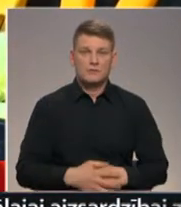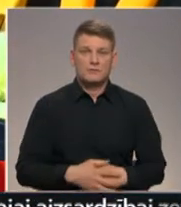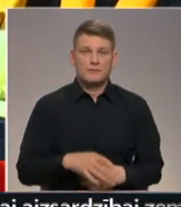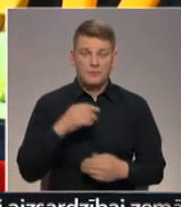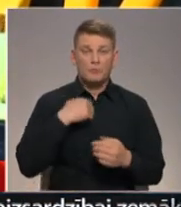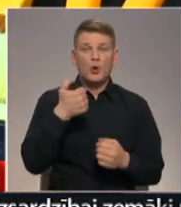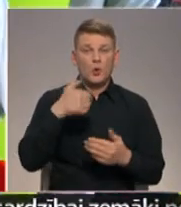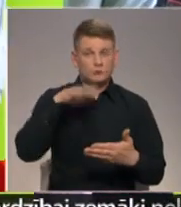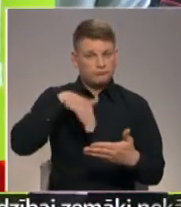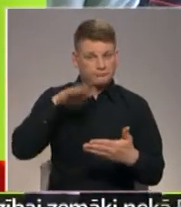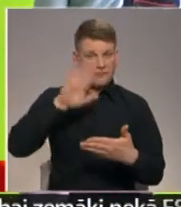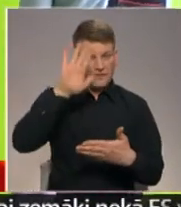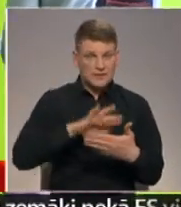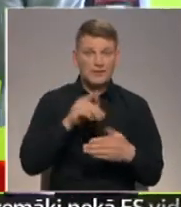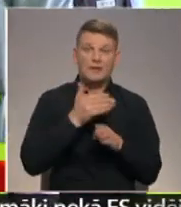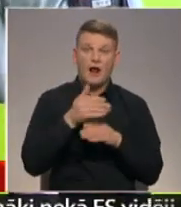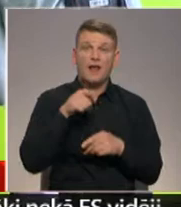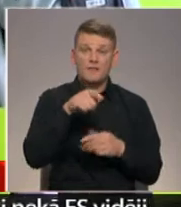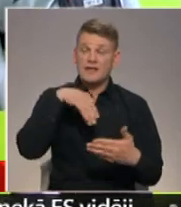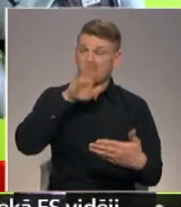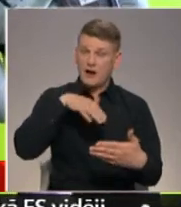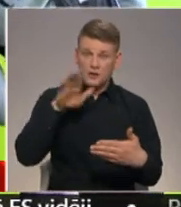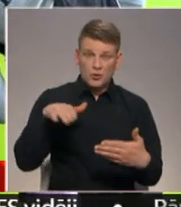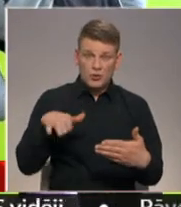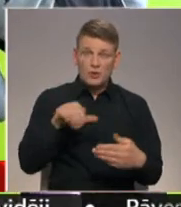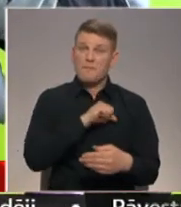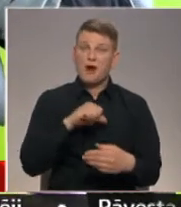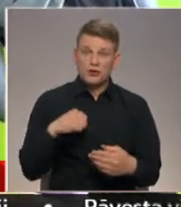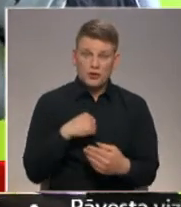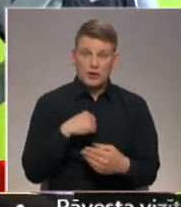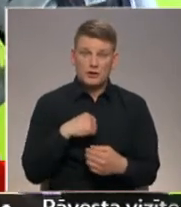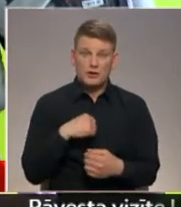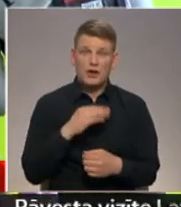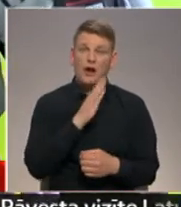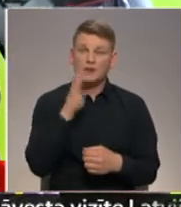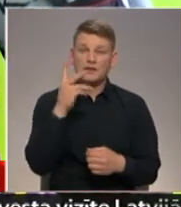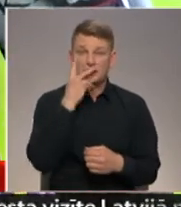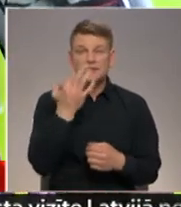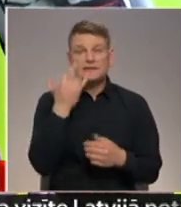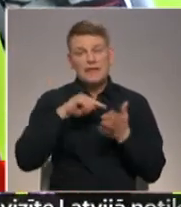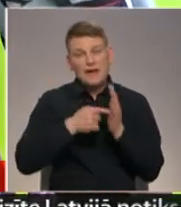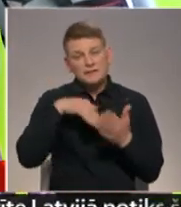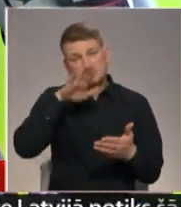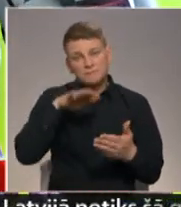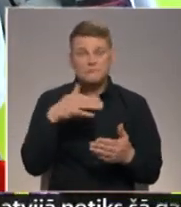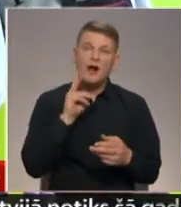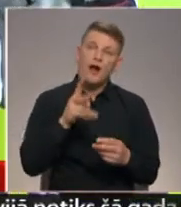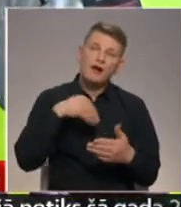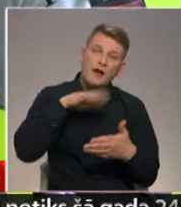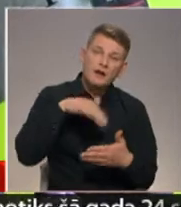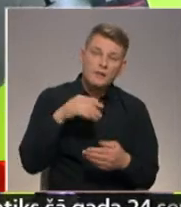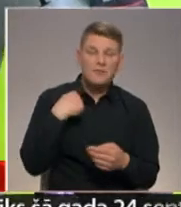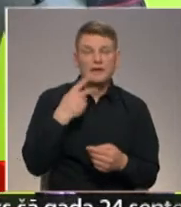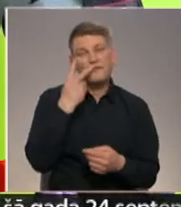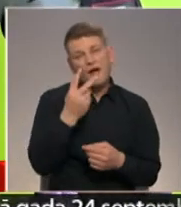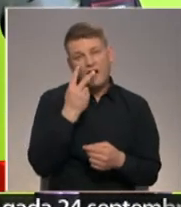nogruntēta virsma, un tālāk jau viņi krāsojuši paši. Katrs skatījās, cik reizi jākrāso, kā jākrāso. Mēs